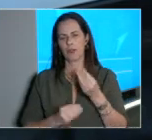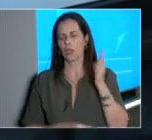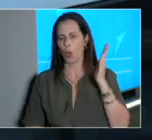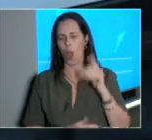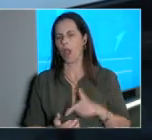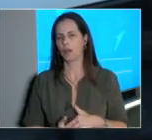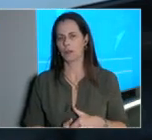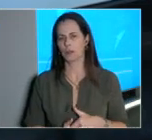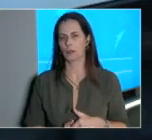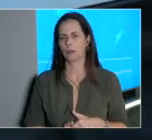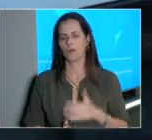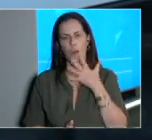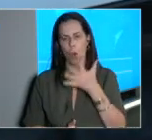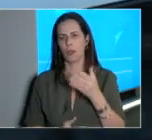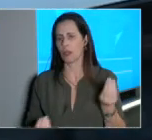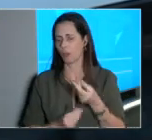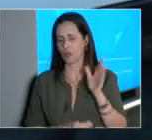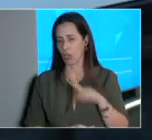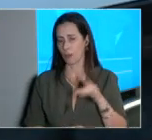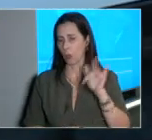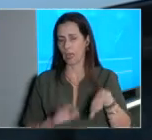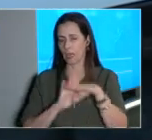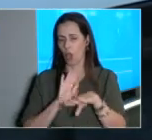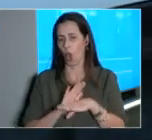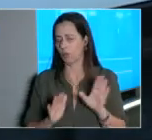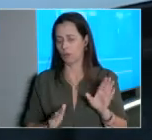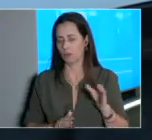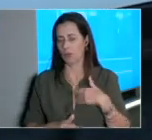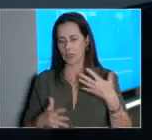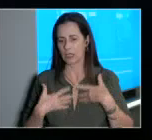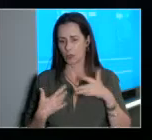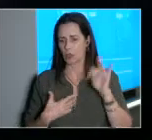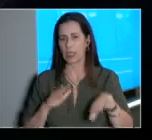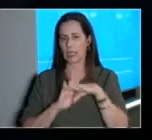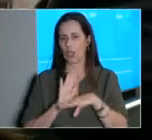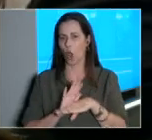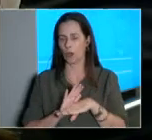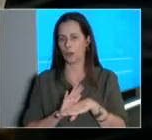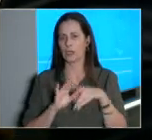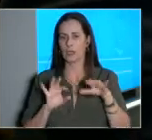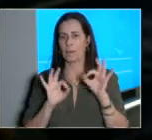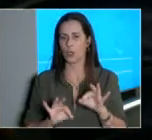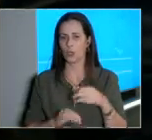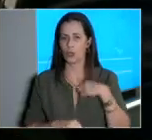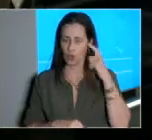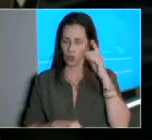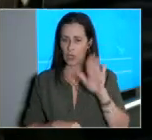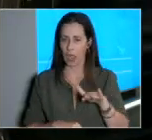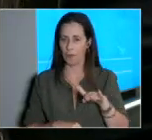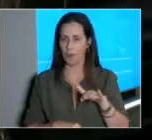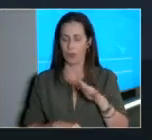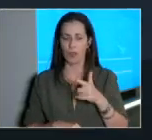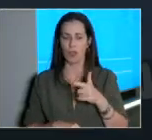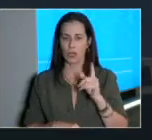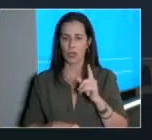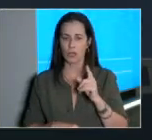מגונה ומכוער, ודבר שהוא גם נגד החוק היום, ואני שמח שהוא נגד החוק היום. וזה בדיוק. ואני חושב שגם את השיח הזה של